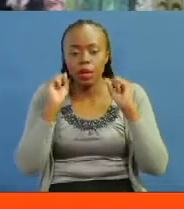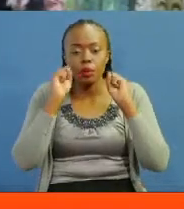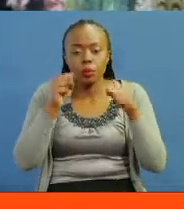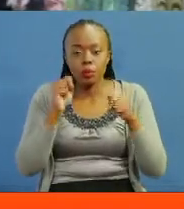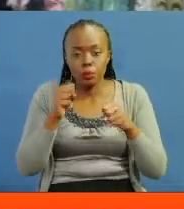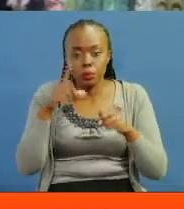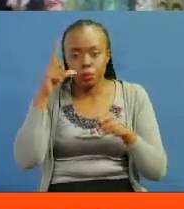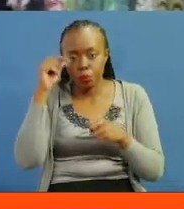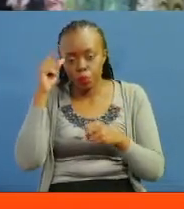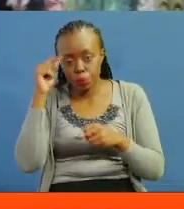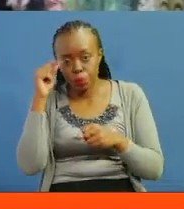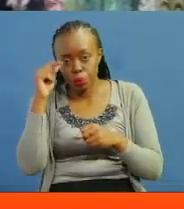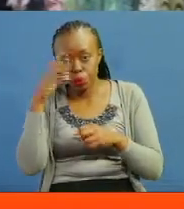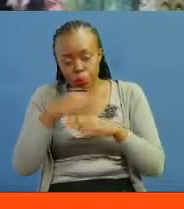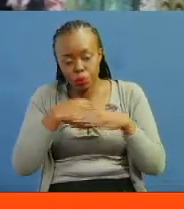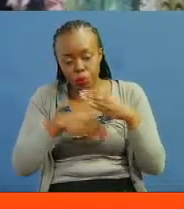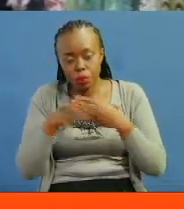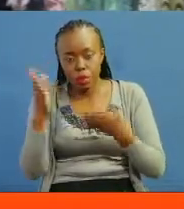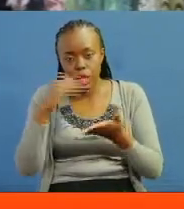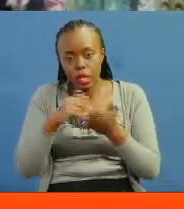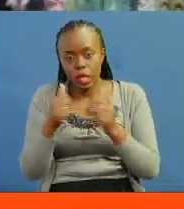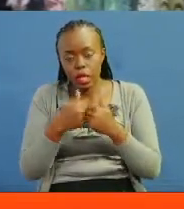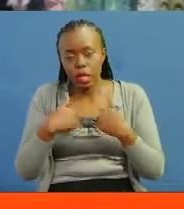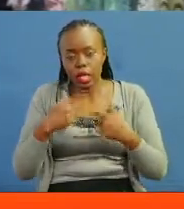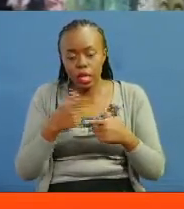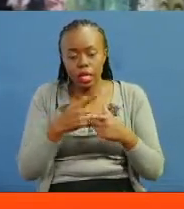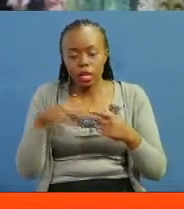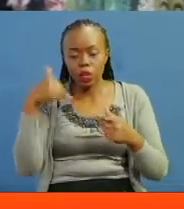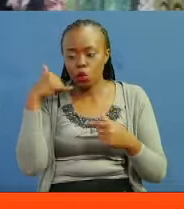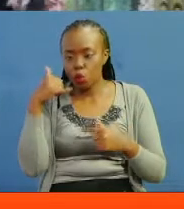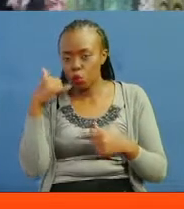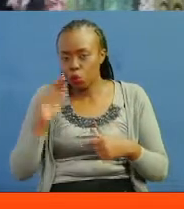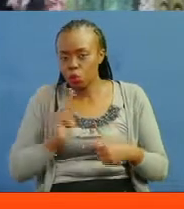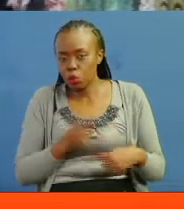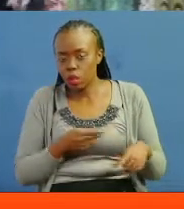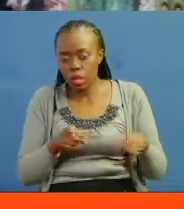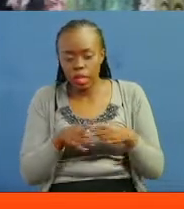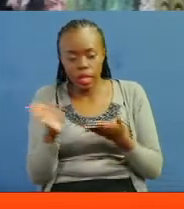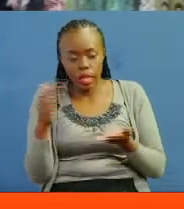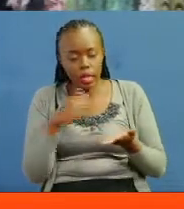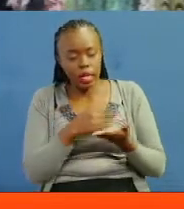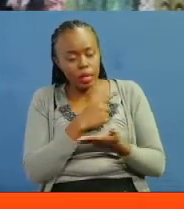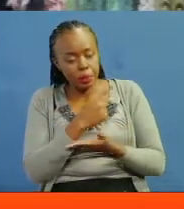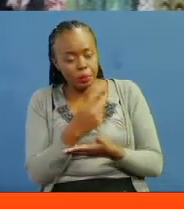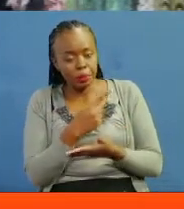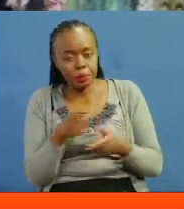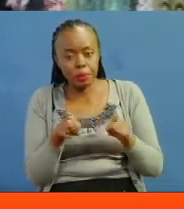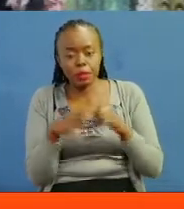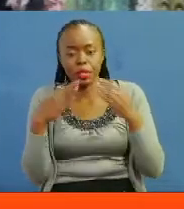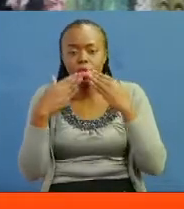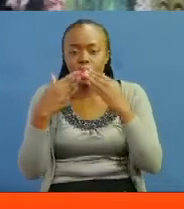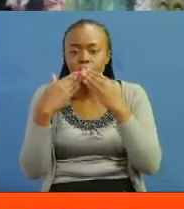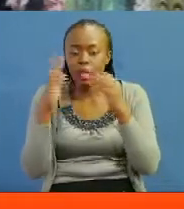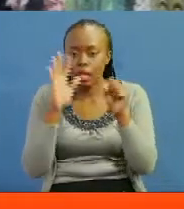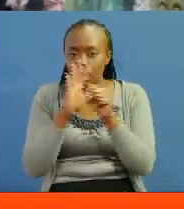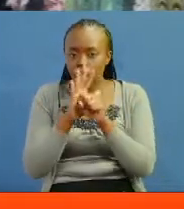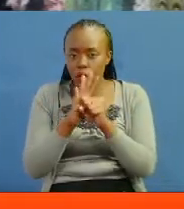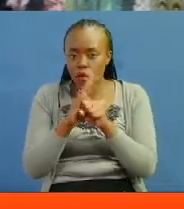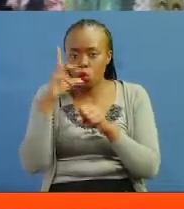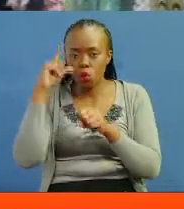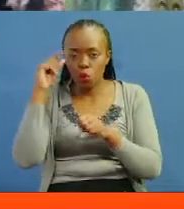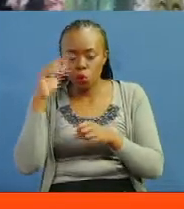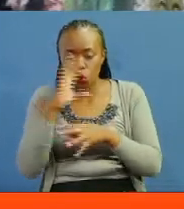Cement wakajitokezea, wakatupigia simu na wakakuja. Na tunashukuru Mombasa Cement kwa